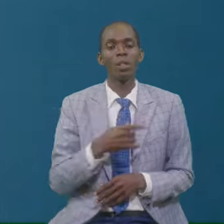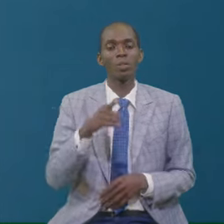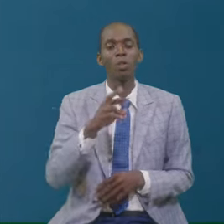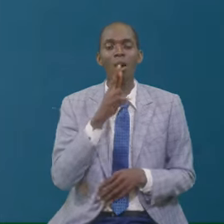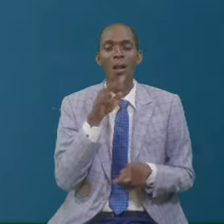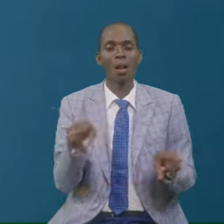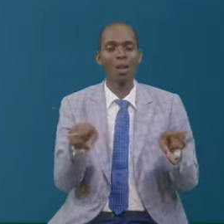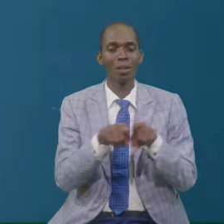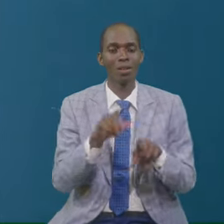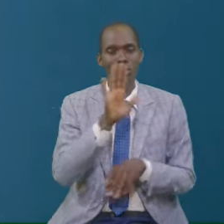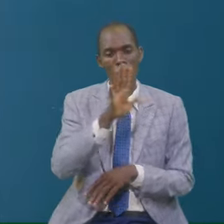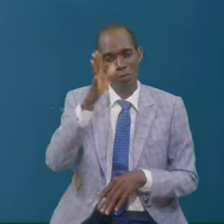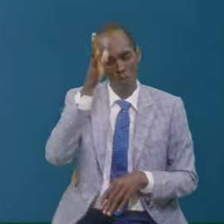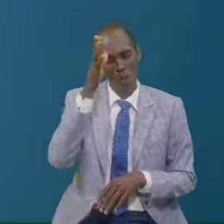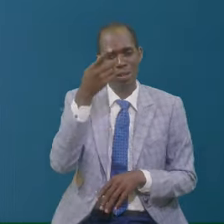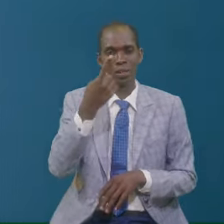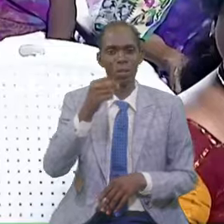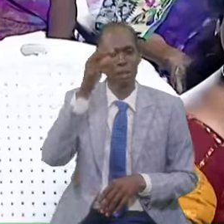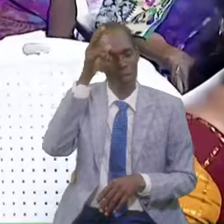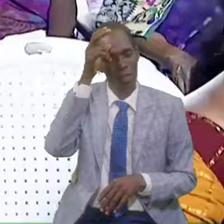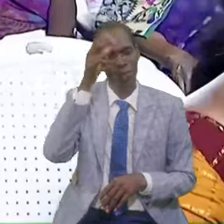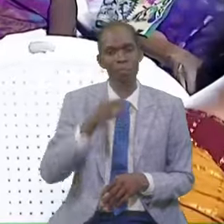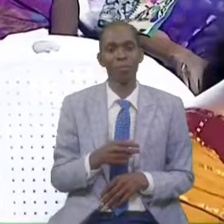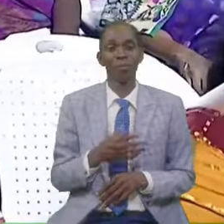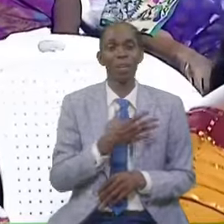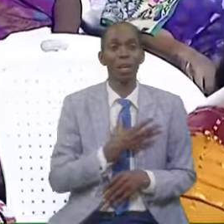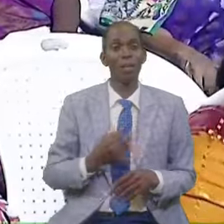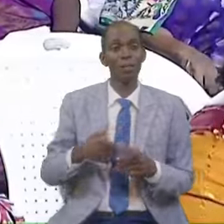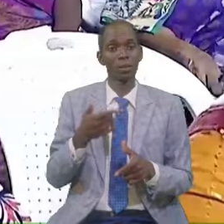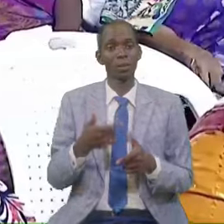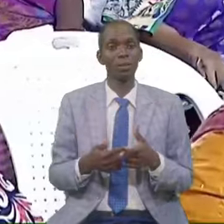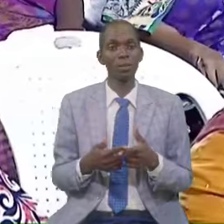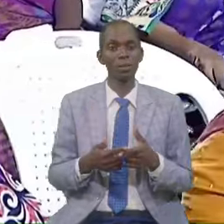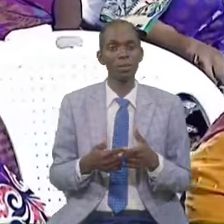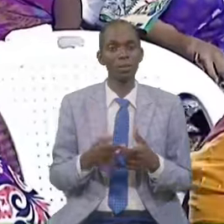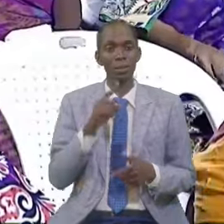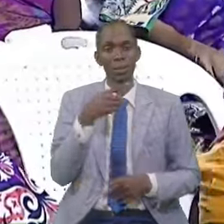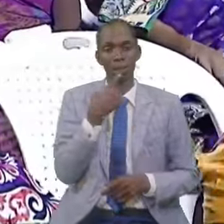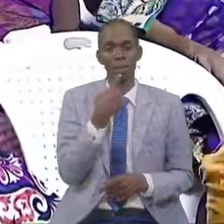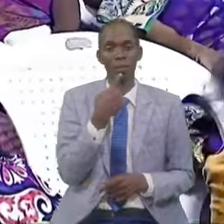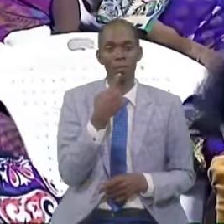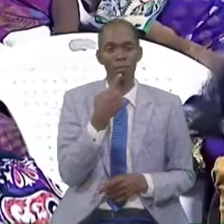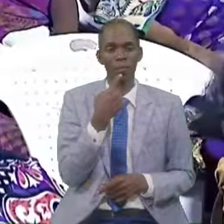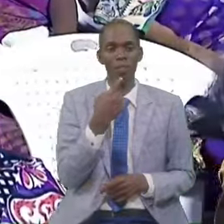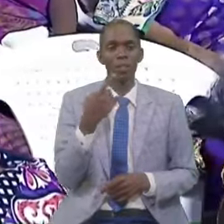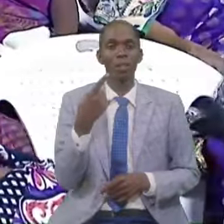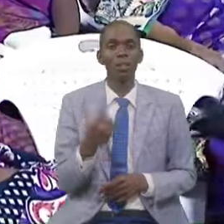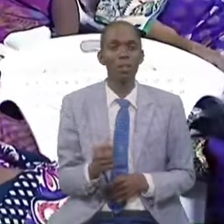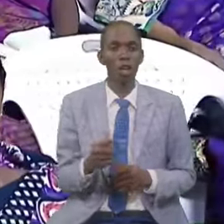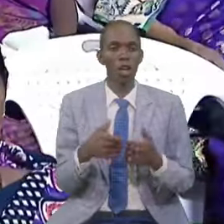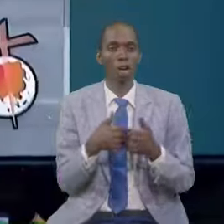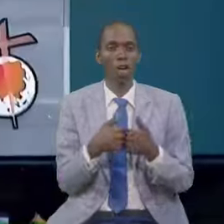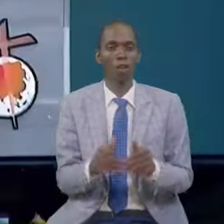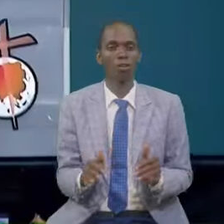మీ తండ్రి అపవాది గనుక. And then he says, అప్పుడు ఆయన అంటున్నారు, the lust, the